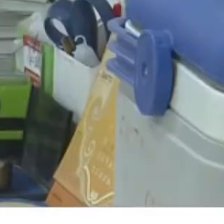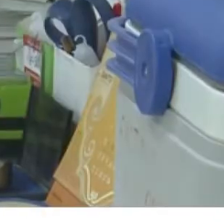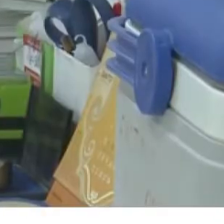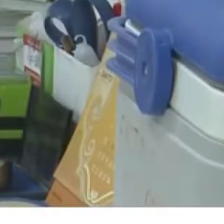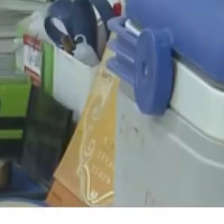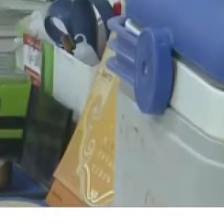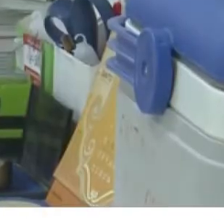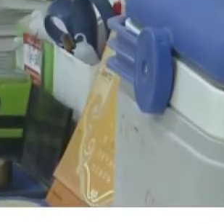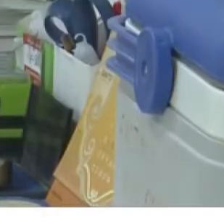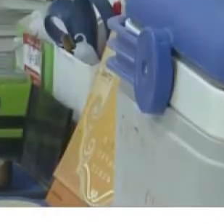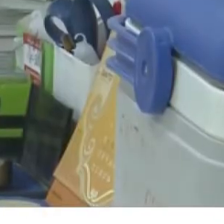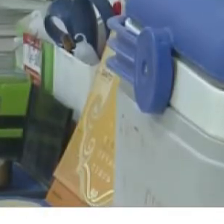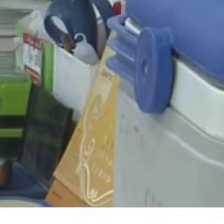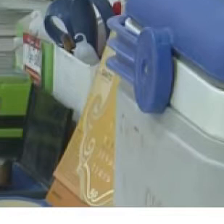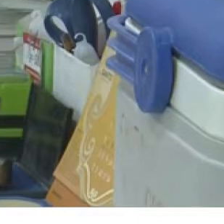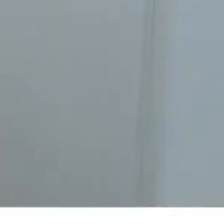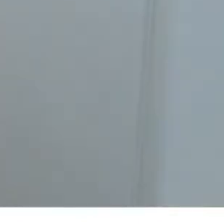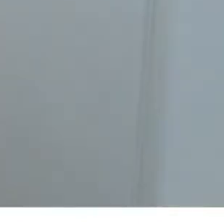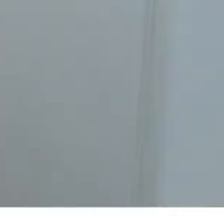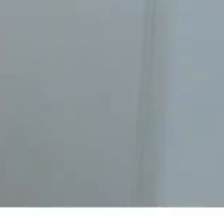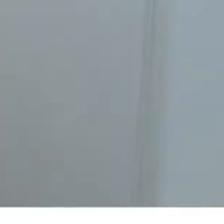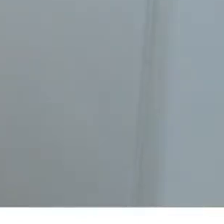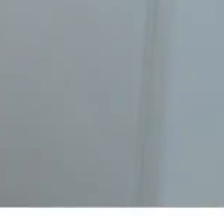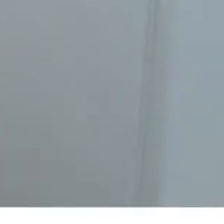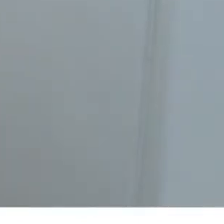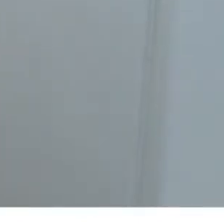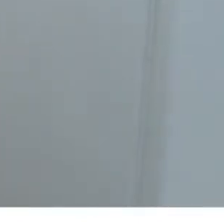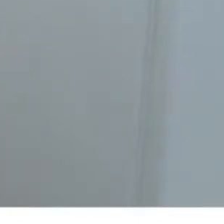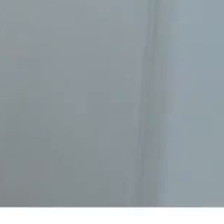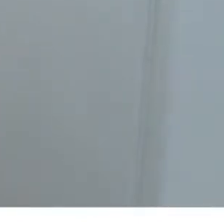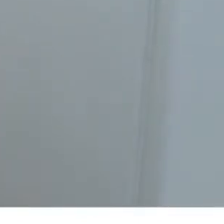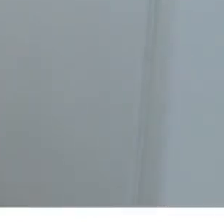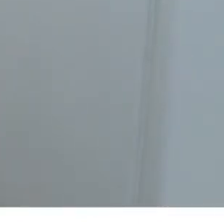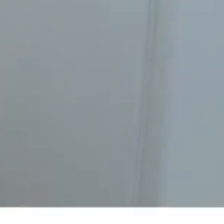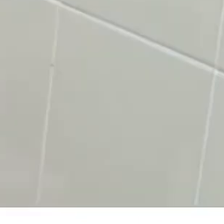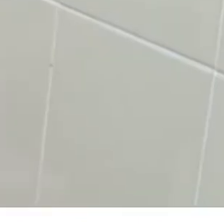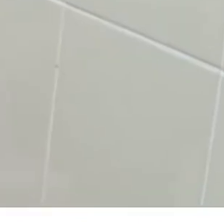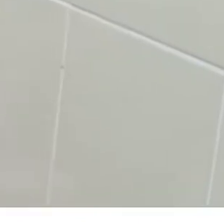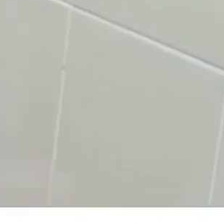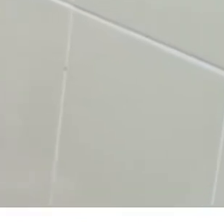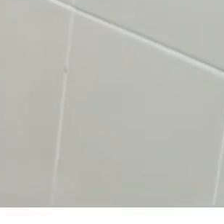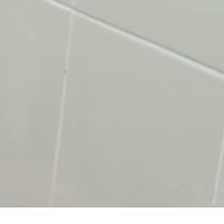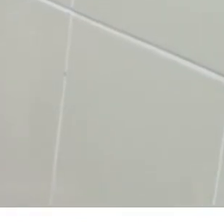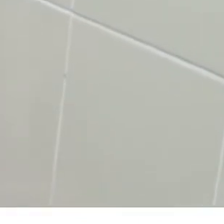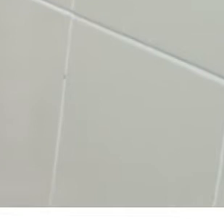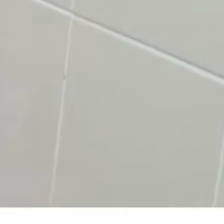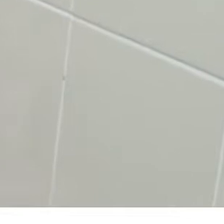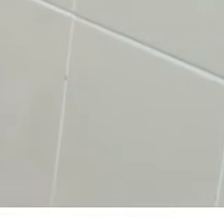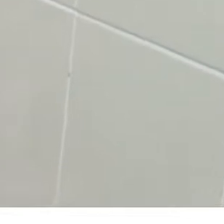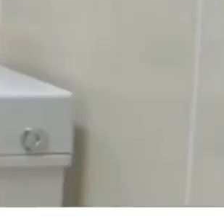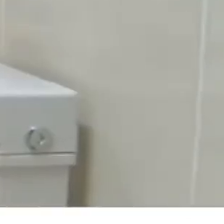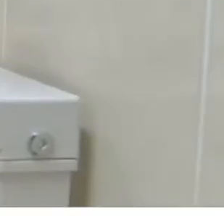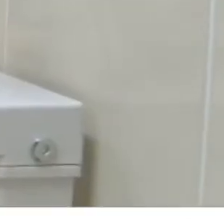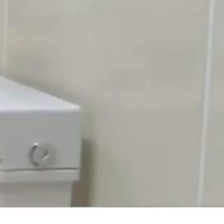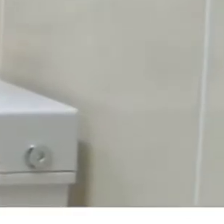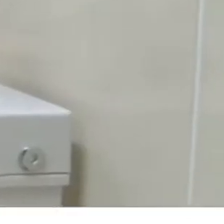ауру 3,5 есеге, қызылшамен сырқаттану 3 есе, салмонеллезге шалдығу 2 есе төмендеген. 5 айдың ішінде 1,400,000 адамға